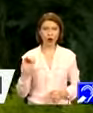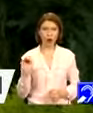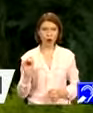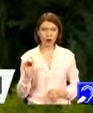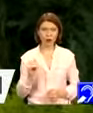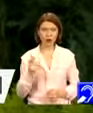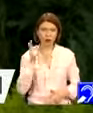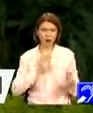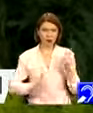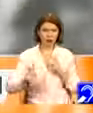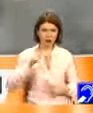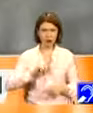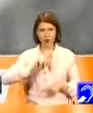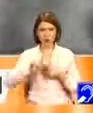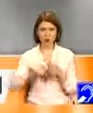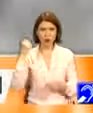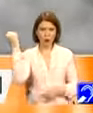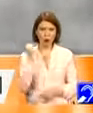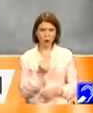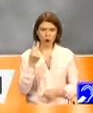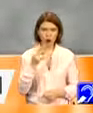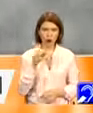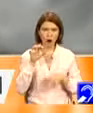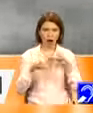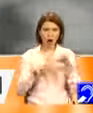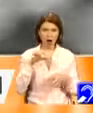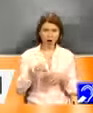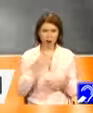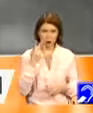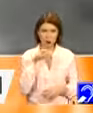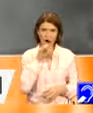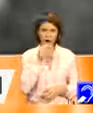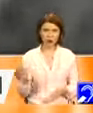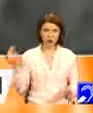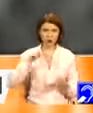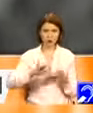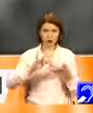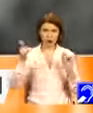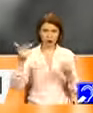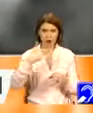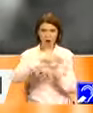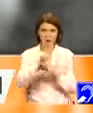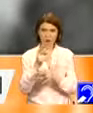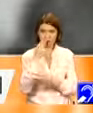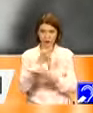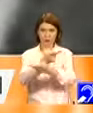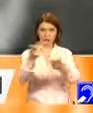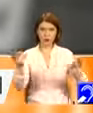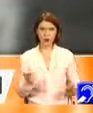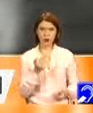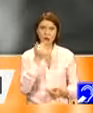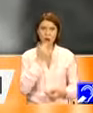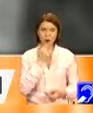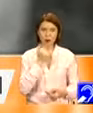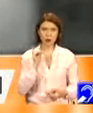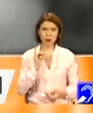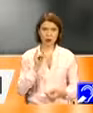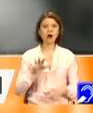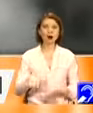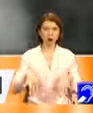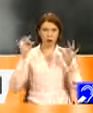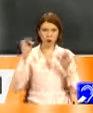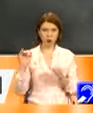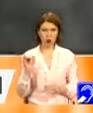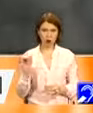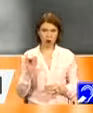au schingiuit și ulterior omorât animalele, iar totul a fost postat în mediul online. Imaginile au fost văzute și de polițiști care i-au